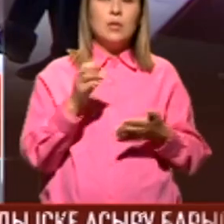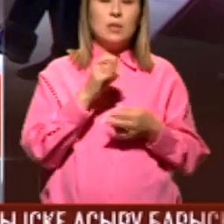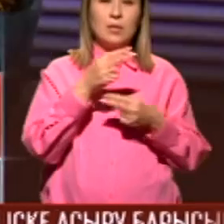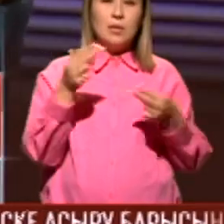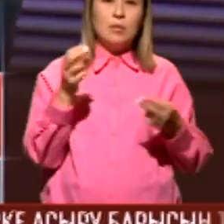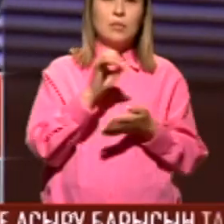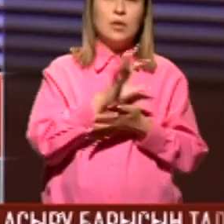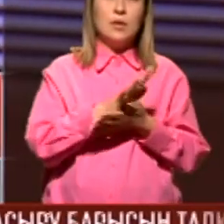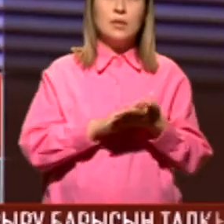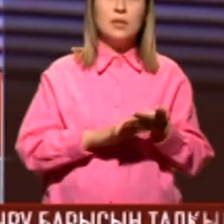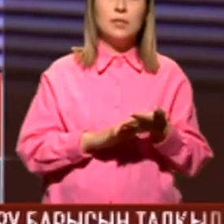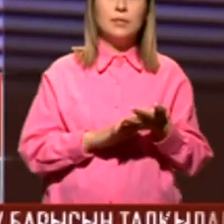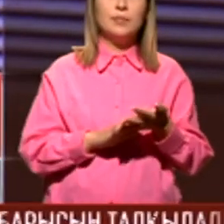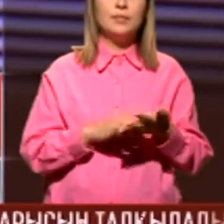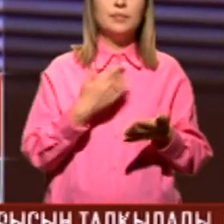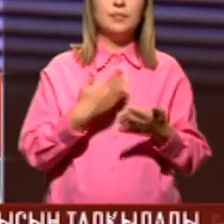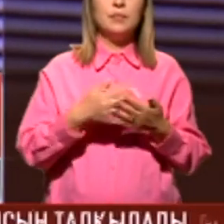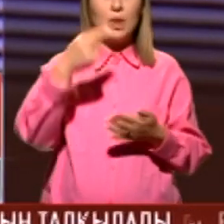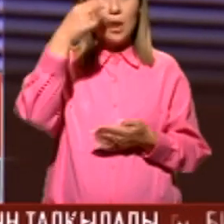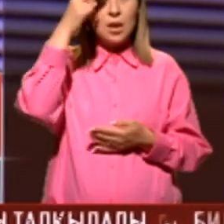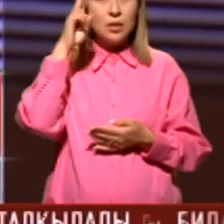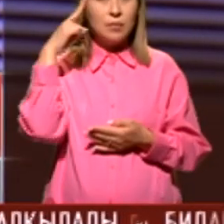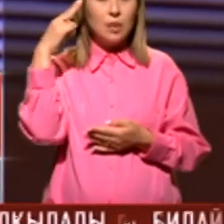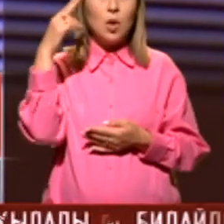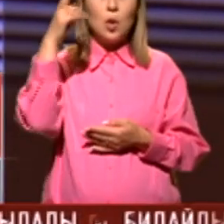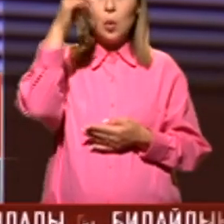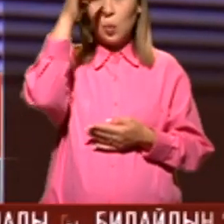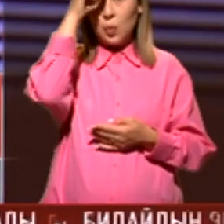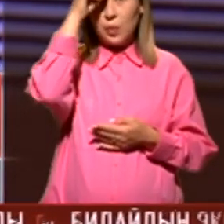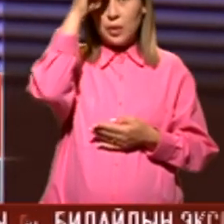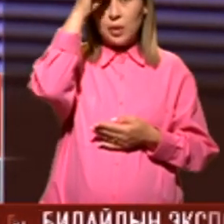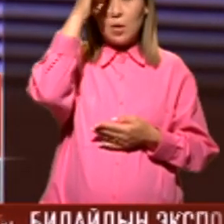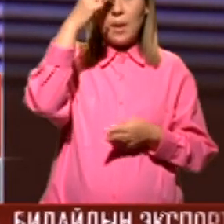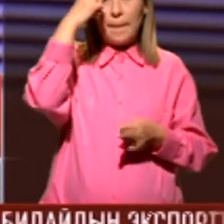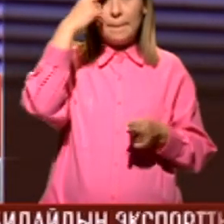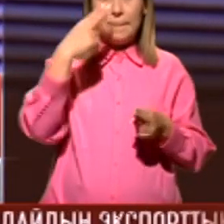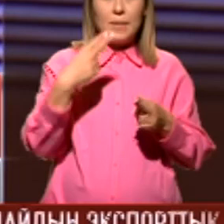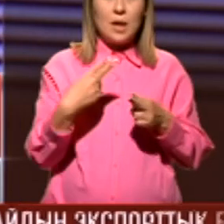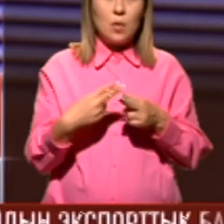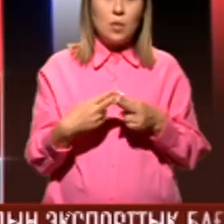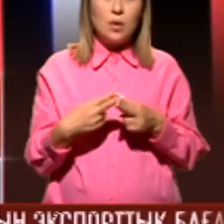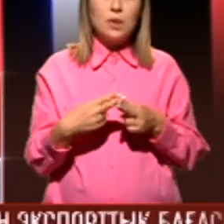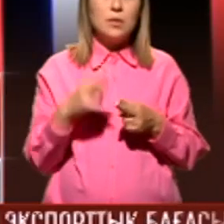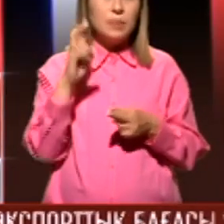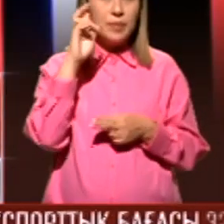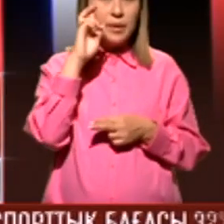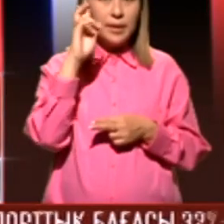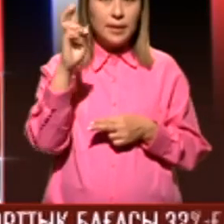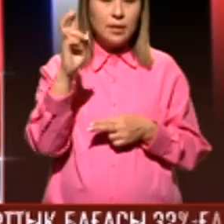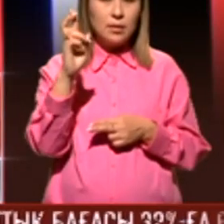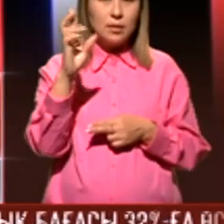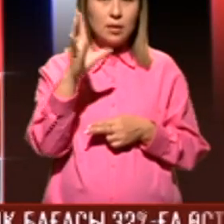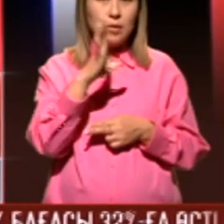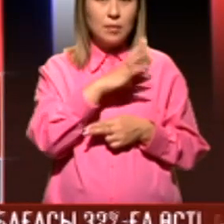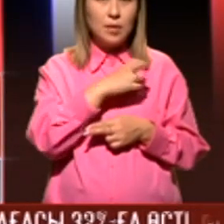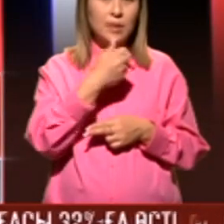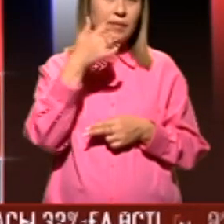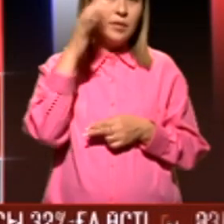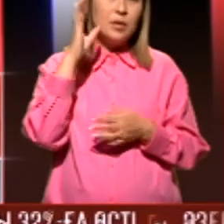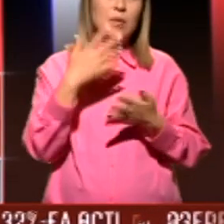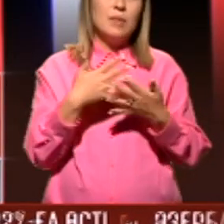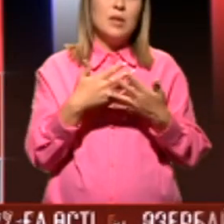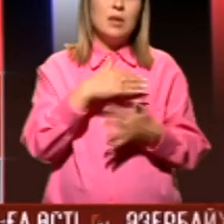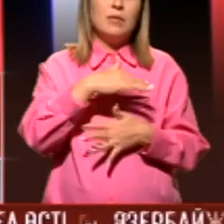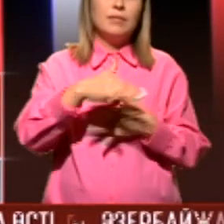жалғастырсақ. Әзірбайжан мен Түркия бауырлас мемлекет. Кешегі мына текетіресте не